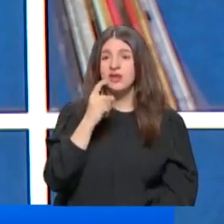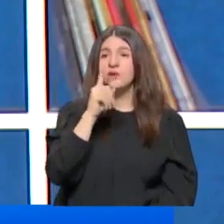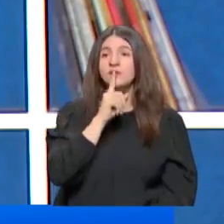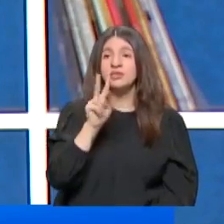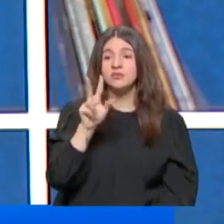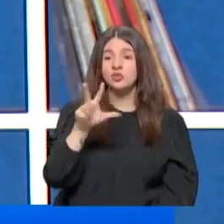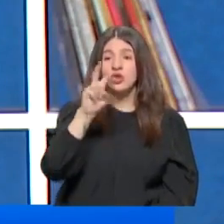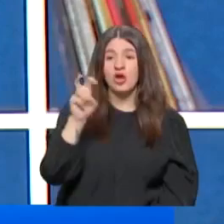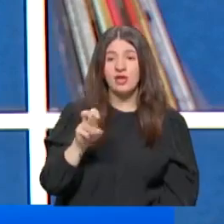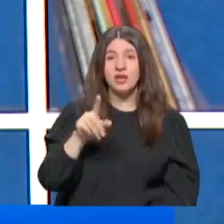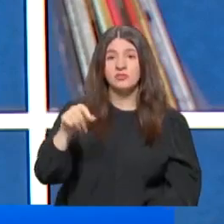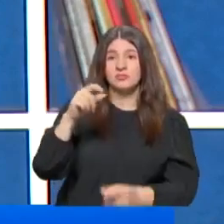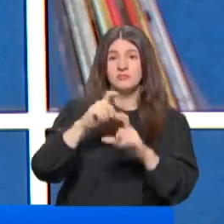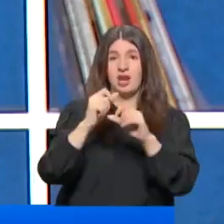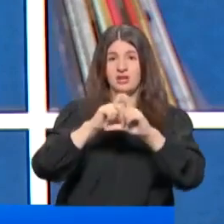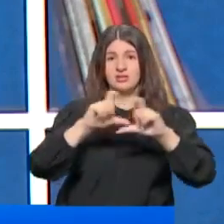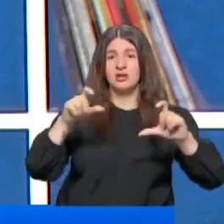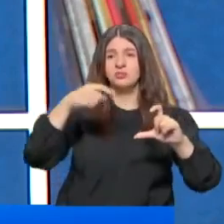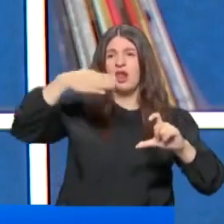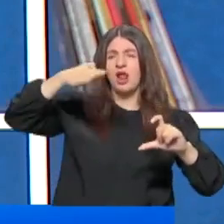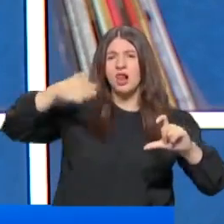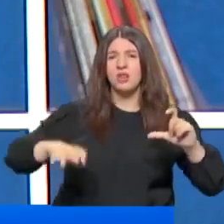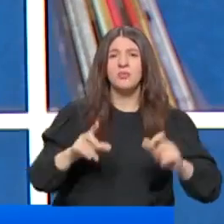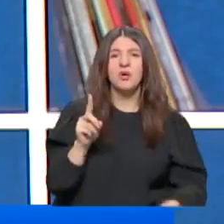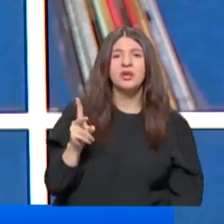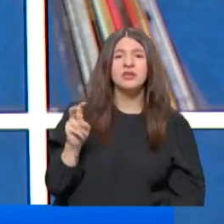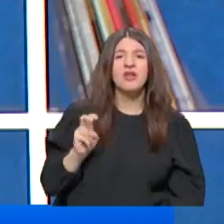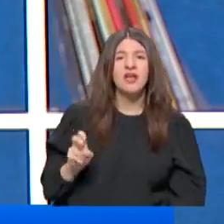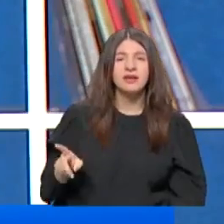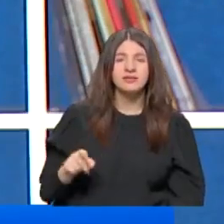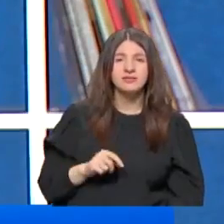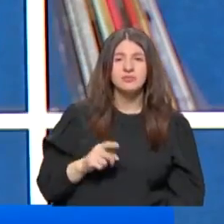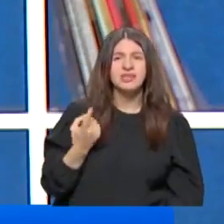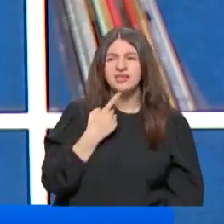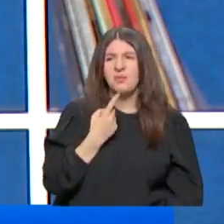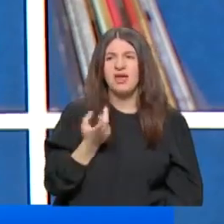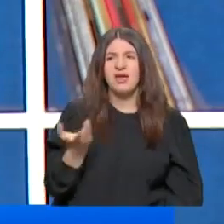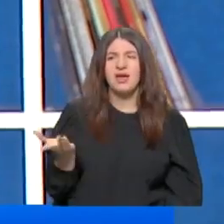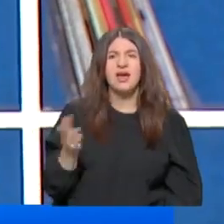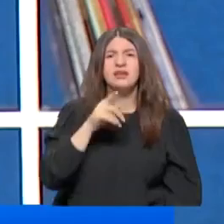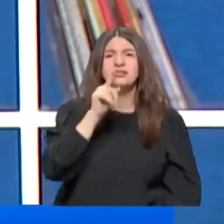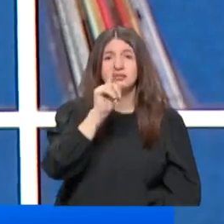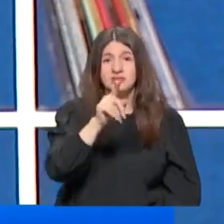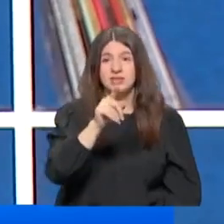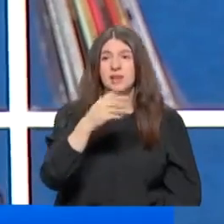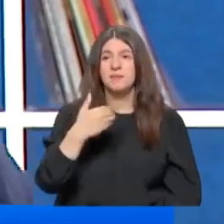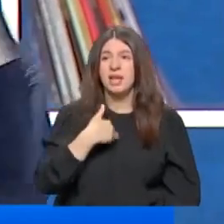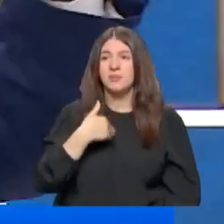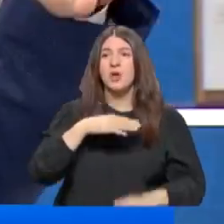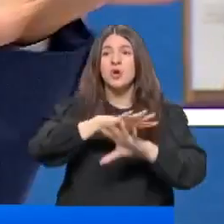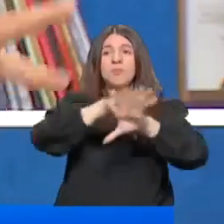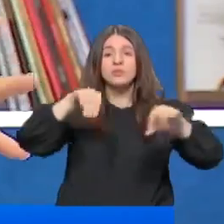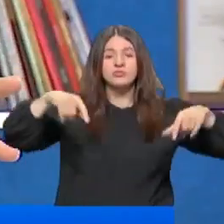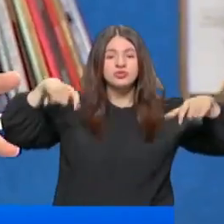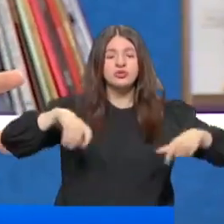123 dolarlık banknotu muz bugün inmiş 12.10 ya Bu ne demek Sizin benim